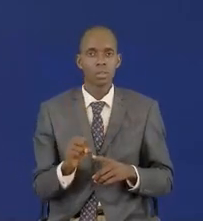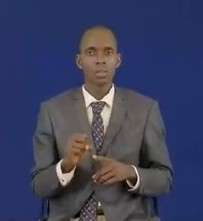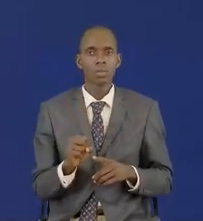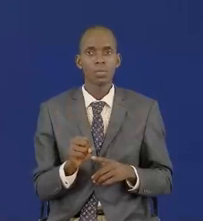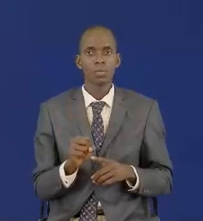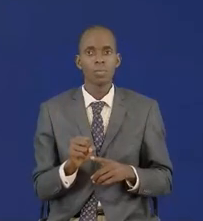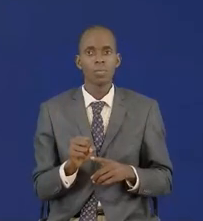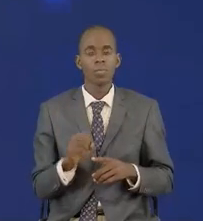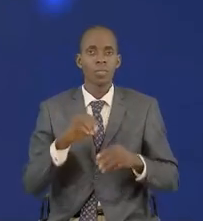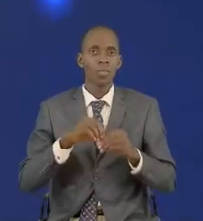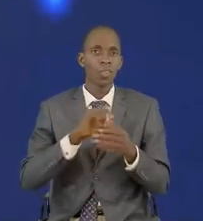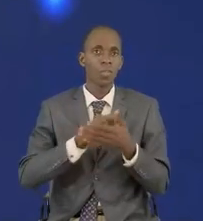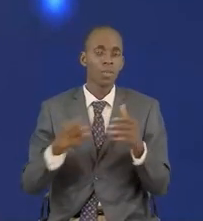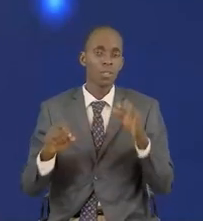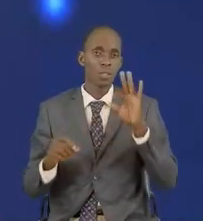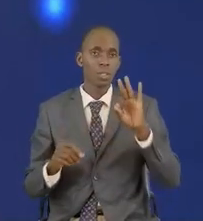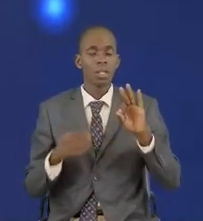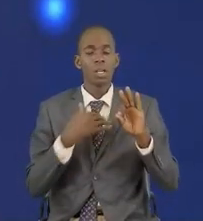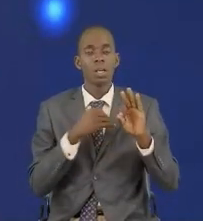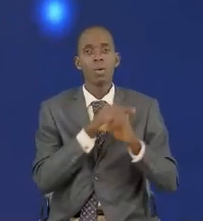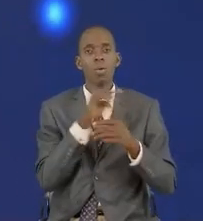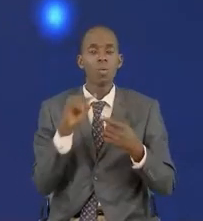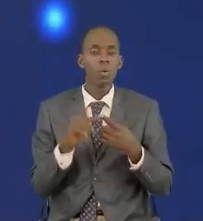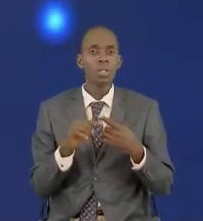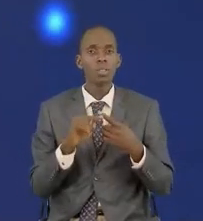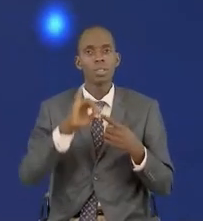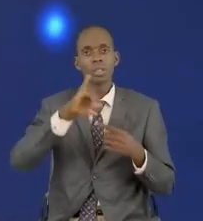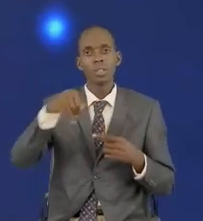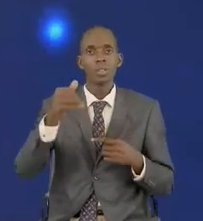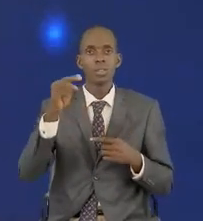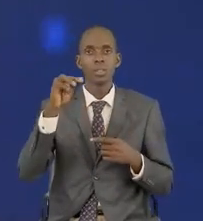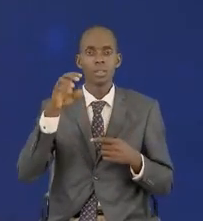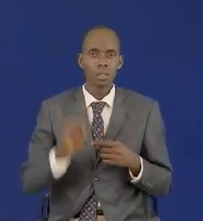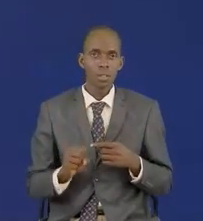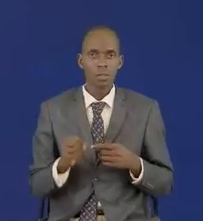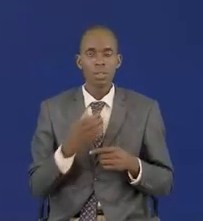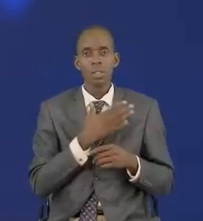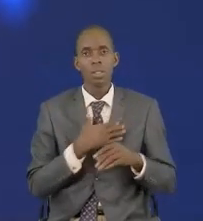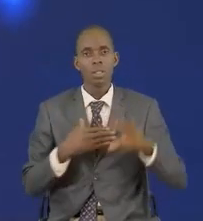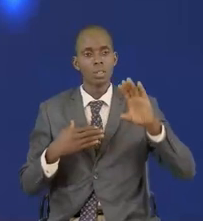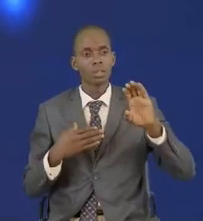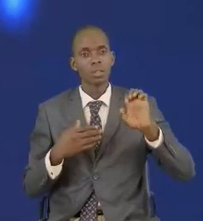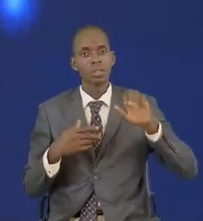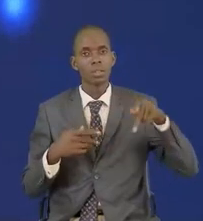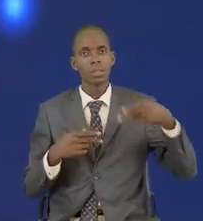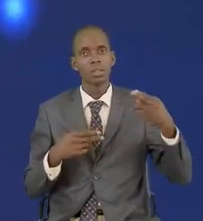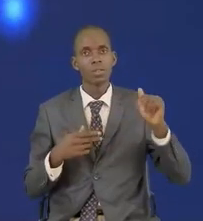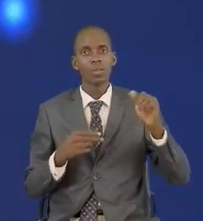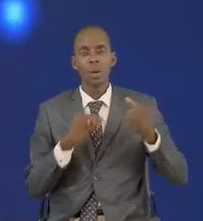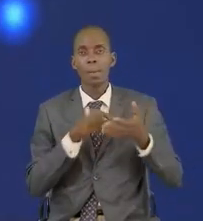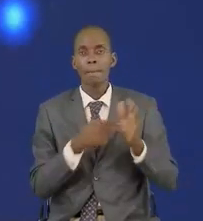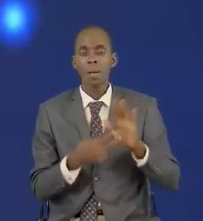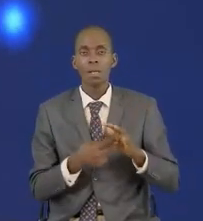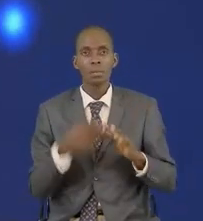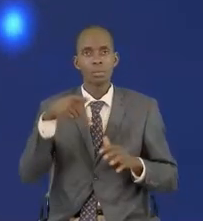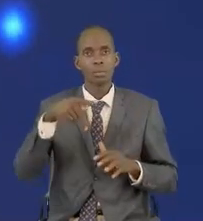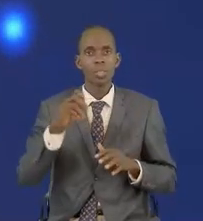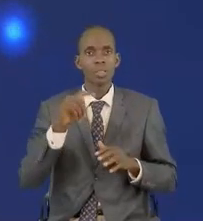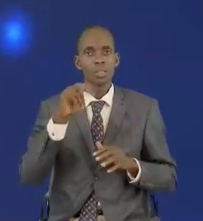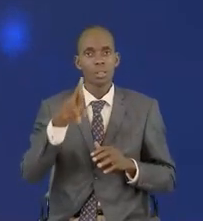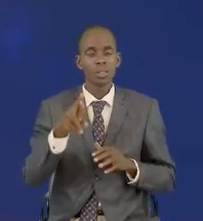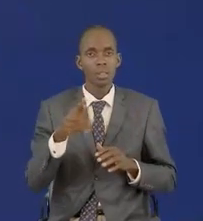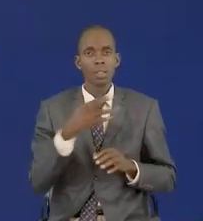et ayant reconnu la grâce qui m'avait été accordé Jacques s'efface c'est à dire